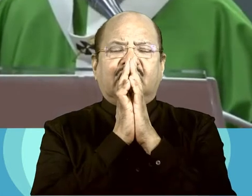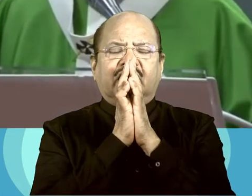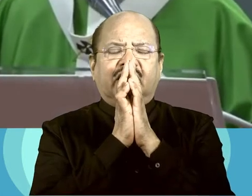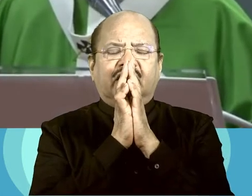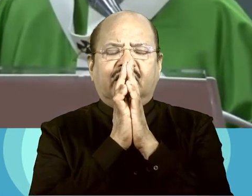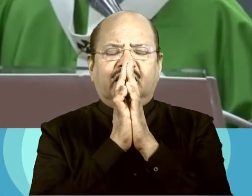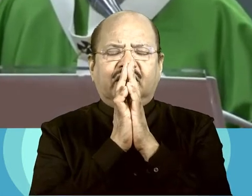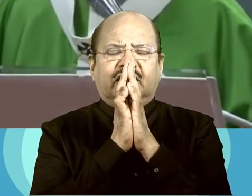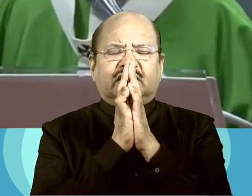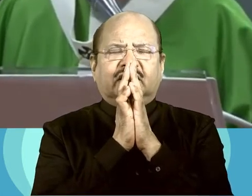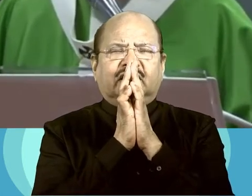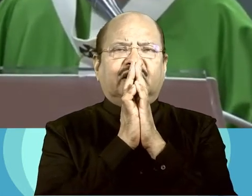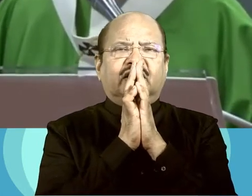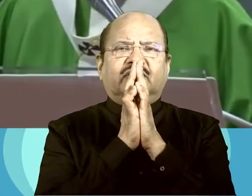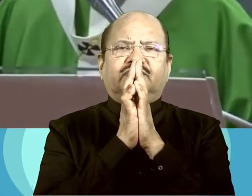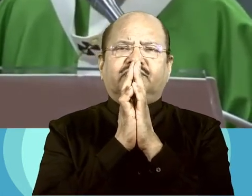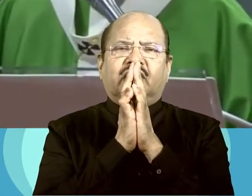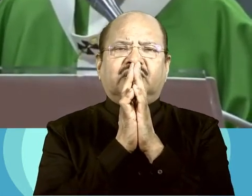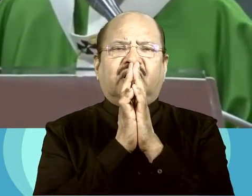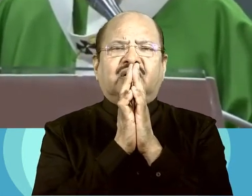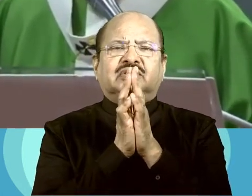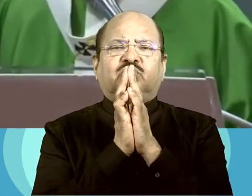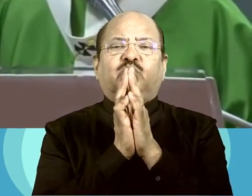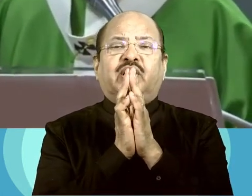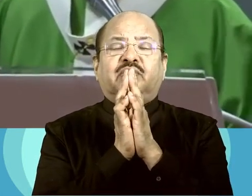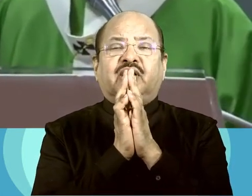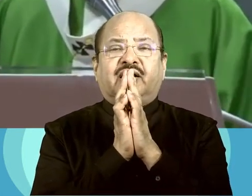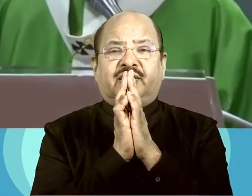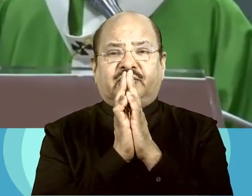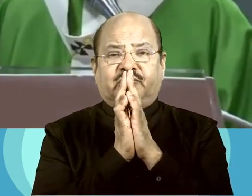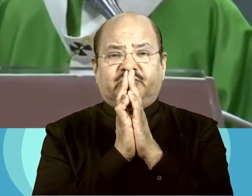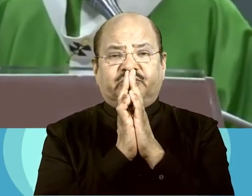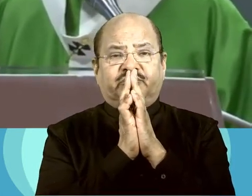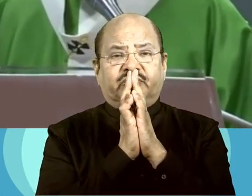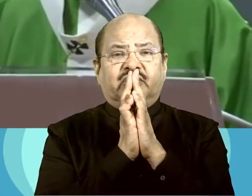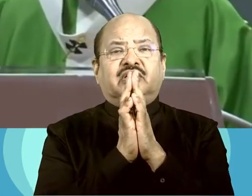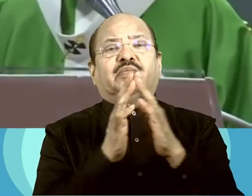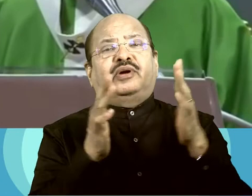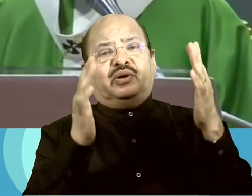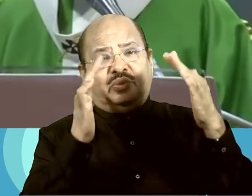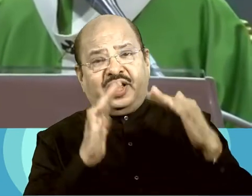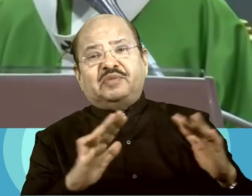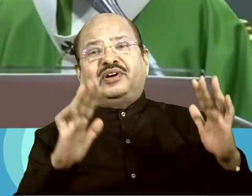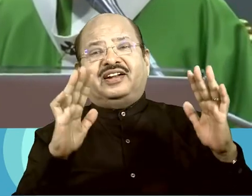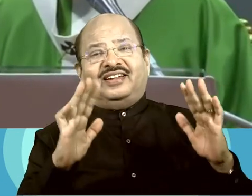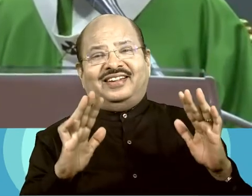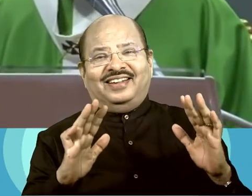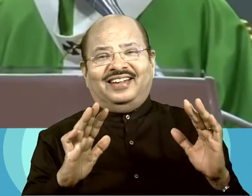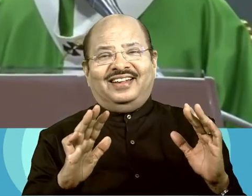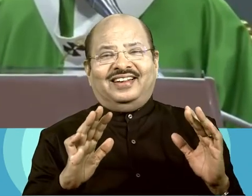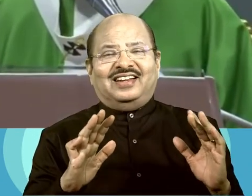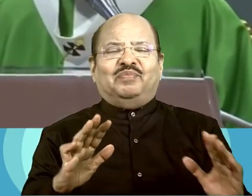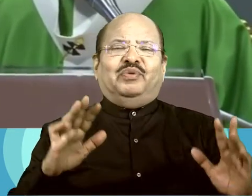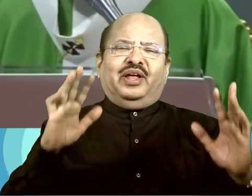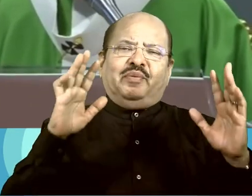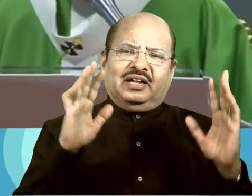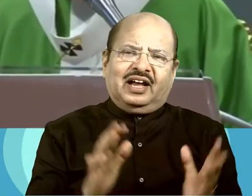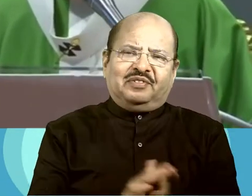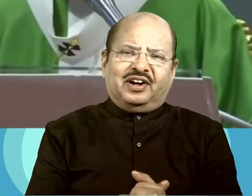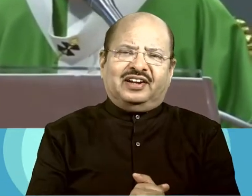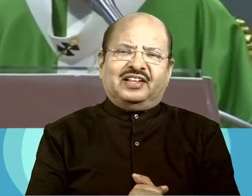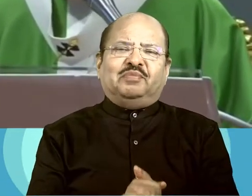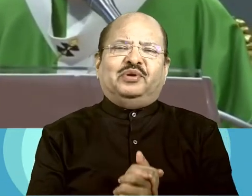എല്ലാ സഹനങ്ങളിലും കഷ്ടതകളിലും മാതാവ് കൂടെ ഉണ്ടായിരുന്നു, നമ്മുടെ കൂടെയുമുണ്ട്.